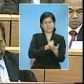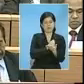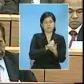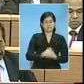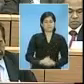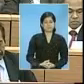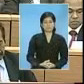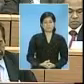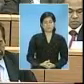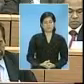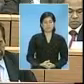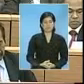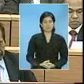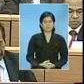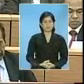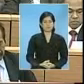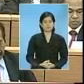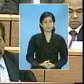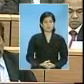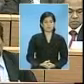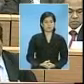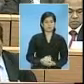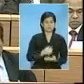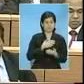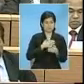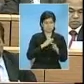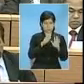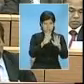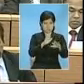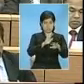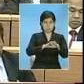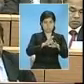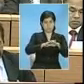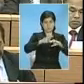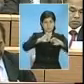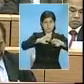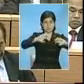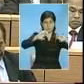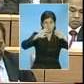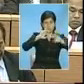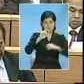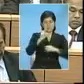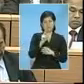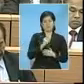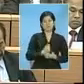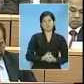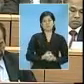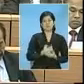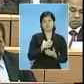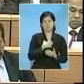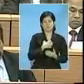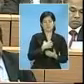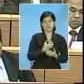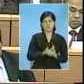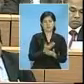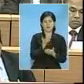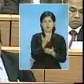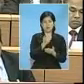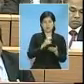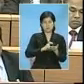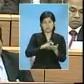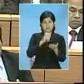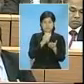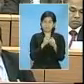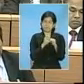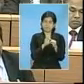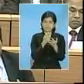ครับผมเองขอฝากเตือนไปยังรัฐบาลเรื่องเดียวครับขอให้ล้ำวังการใช้เงินกู้